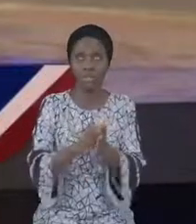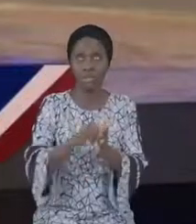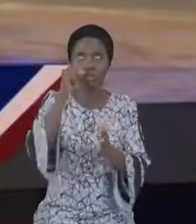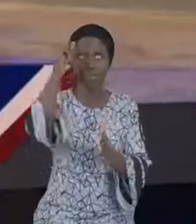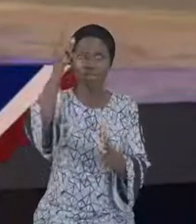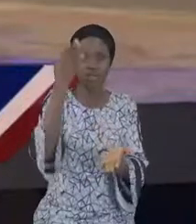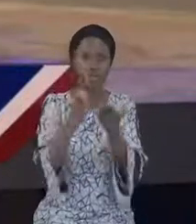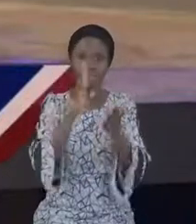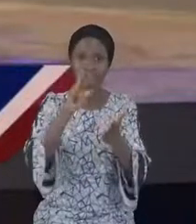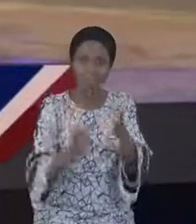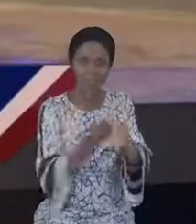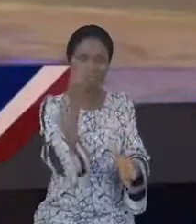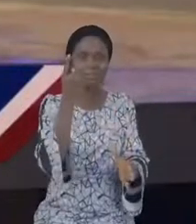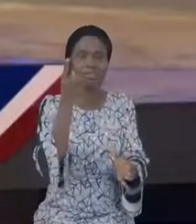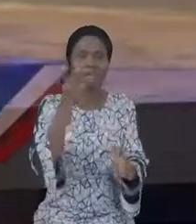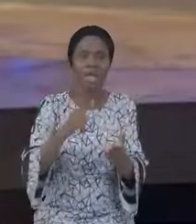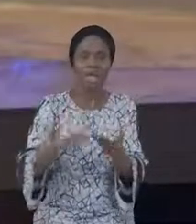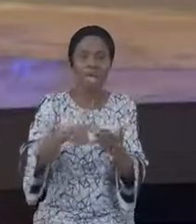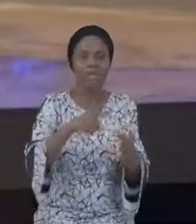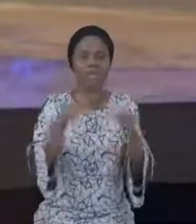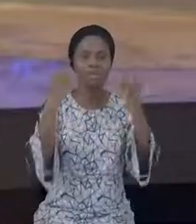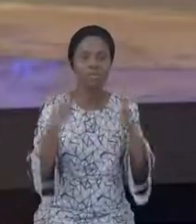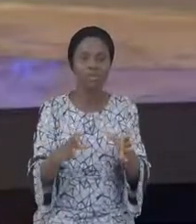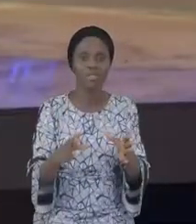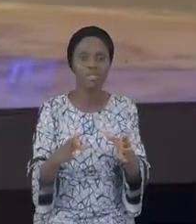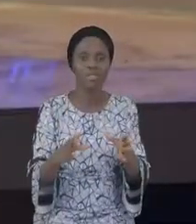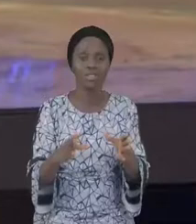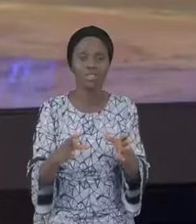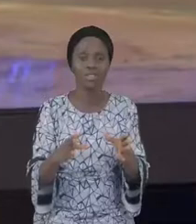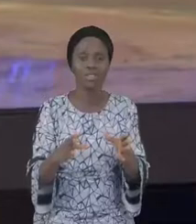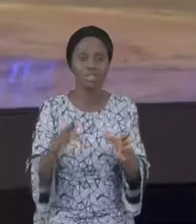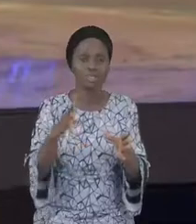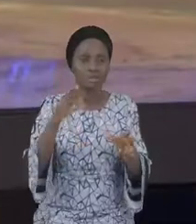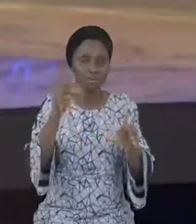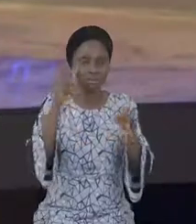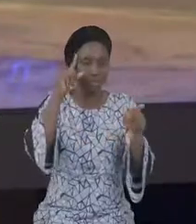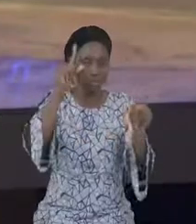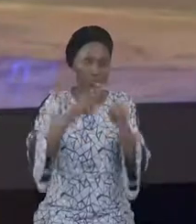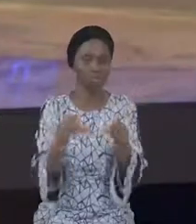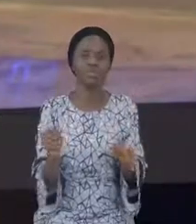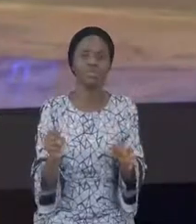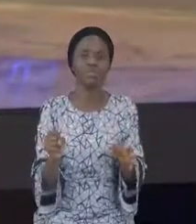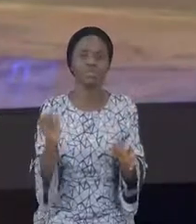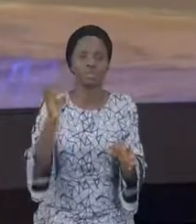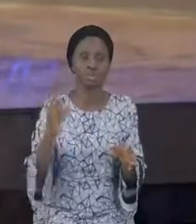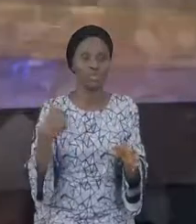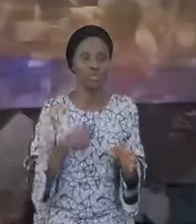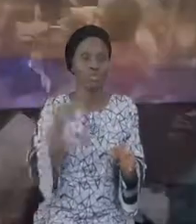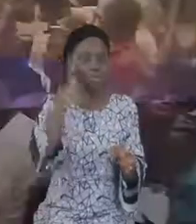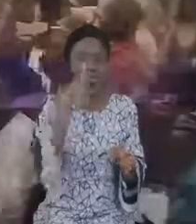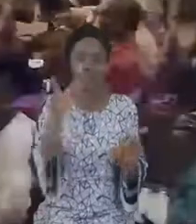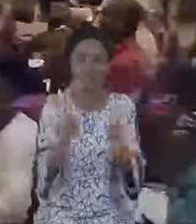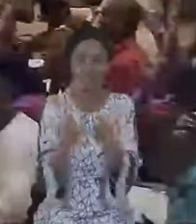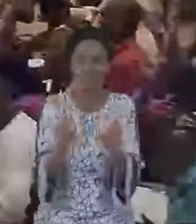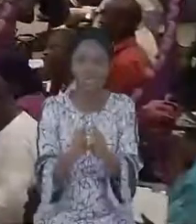entre plusieurs frères. Afin que nous soyons comme lui, que nous soyons comme lui au nom